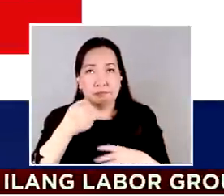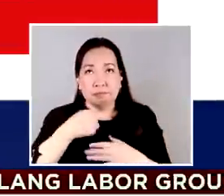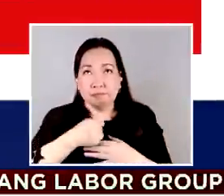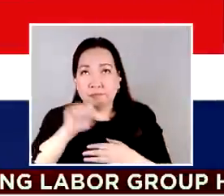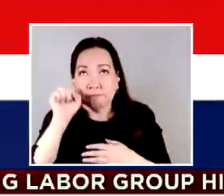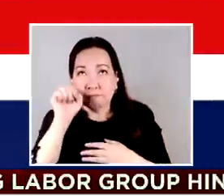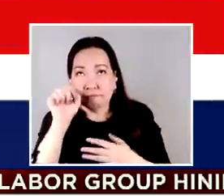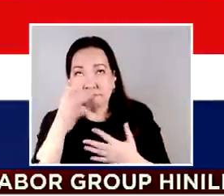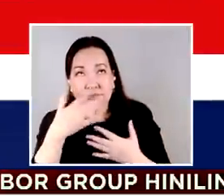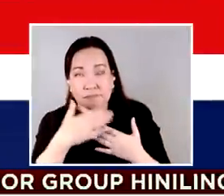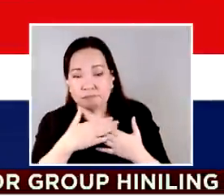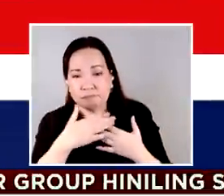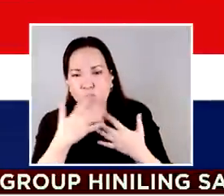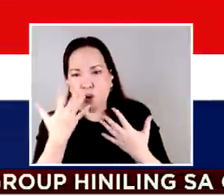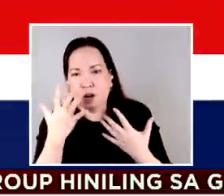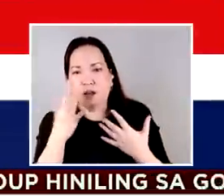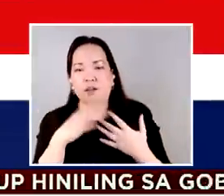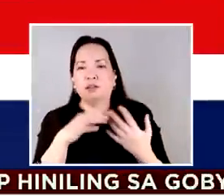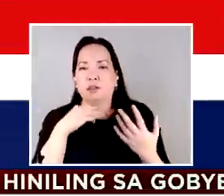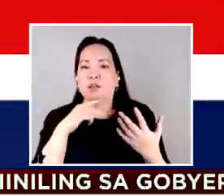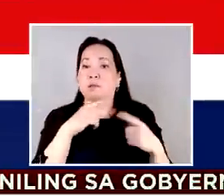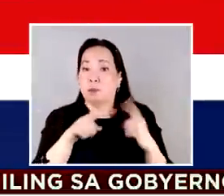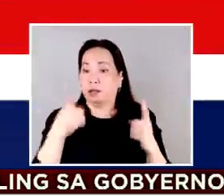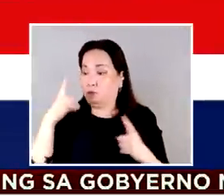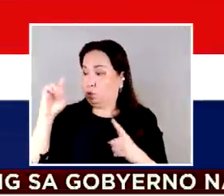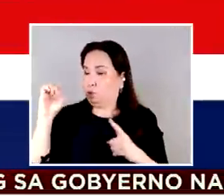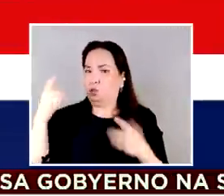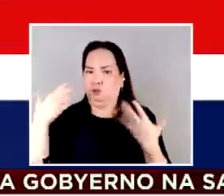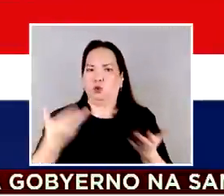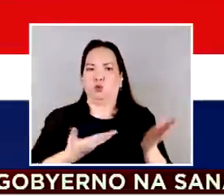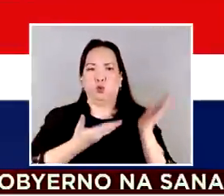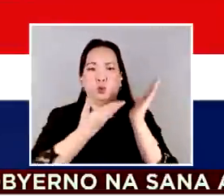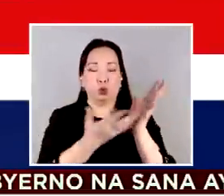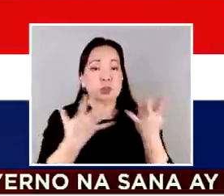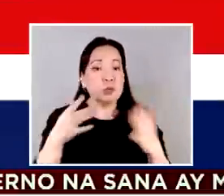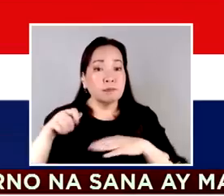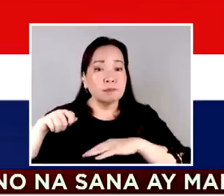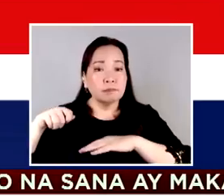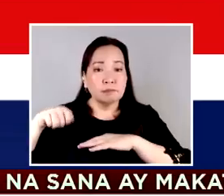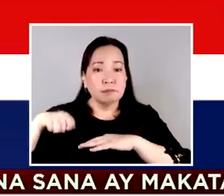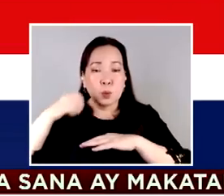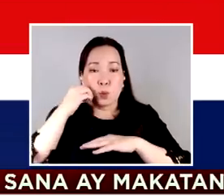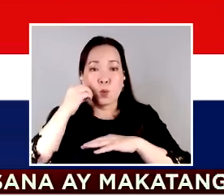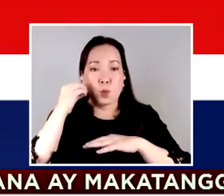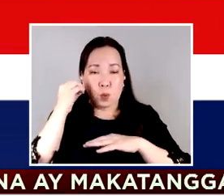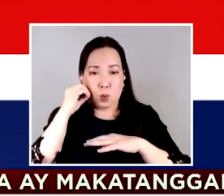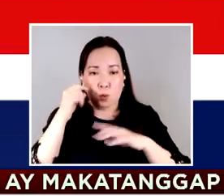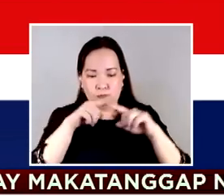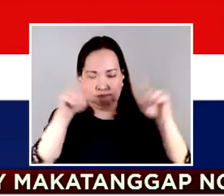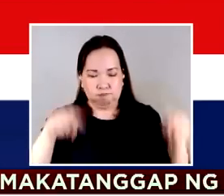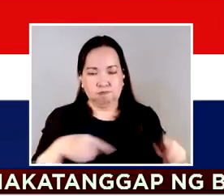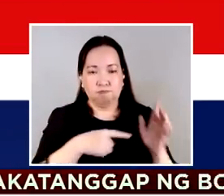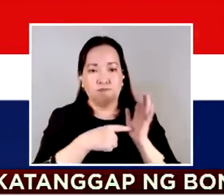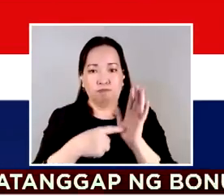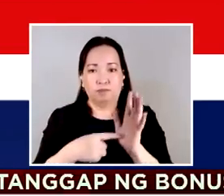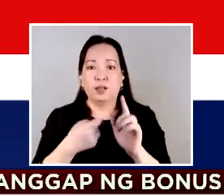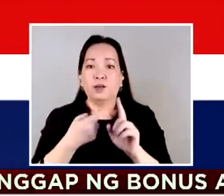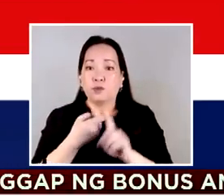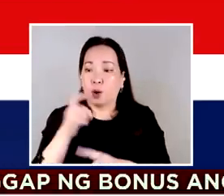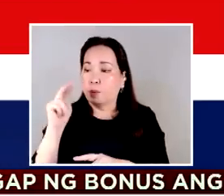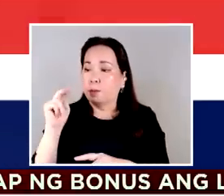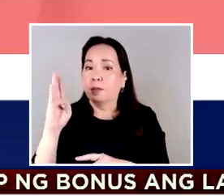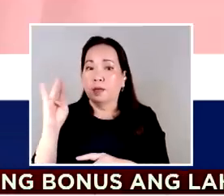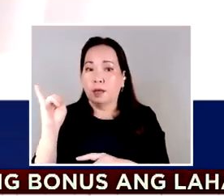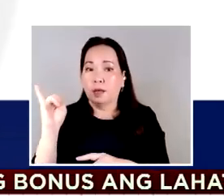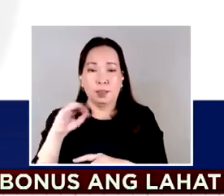deemed served o naisilbi na ang sabina sa huling address ni Bantag sa Caloocan batay sa impormasyong ibinigay ng NBI at